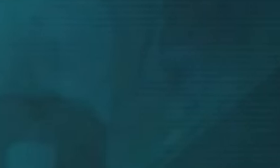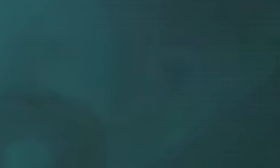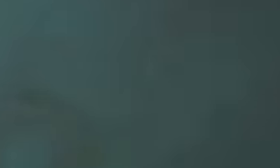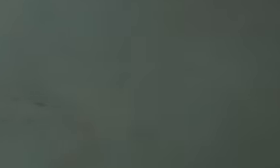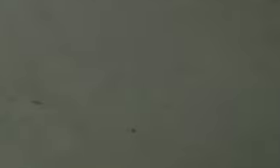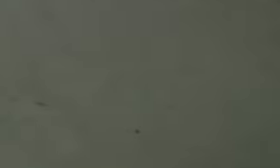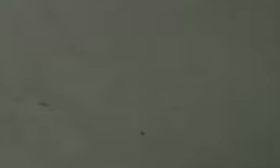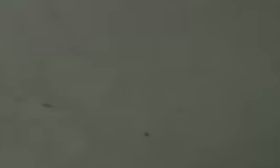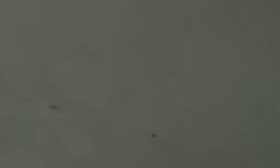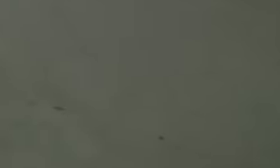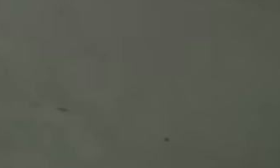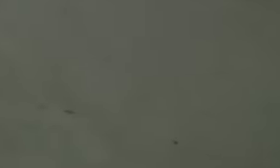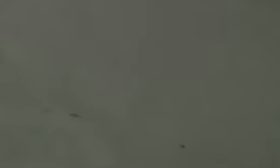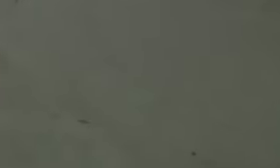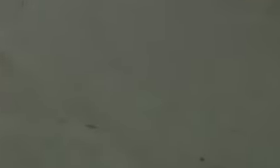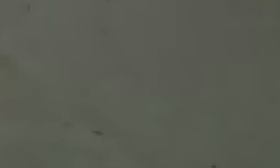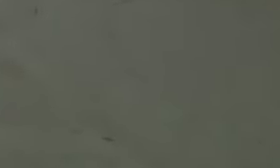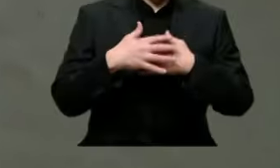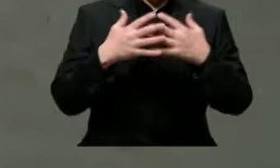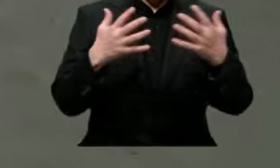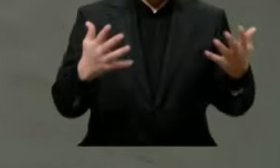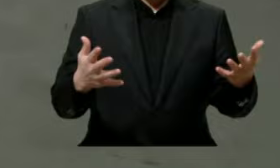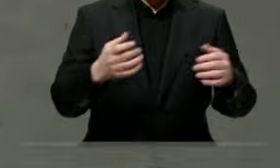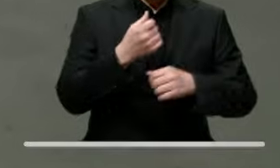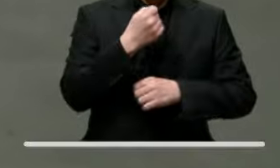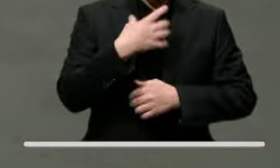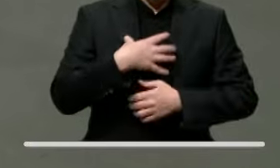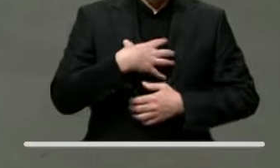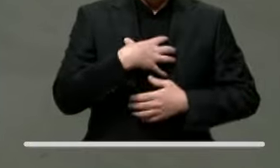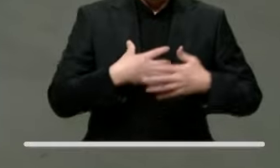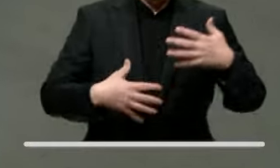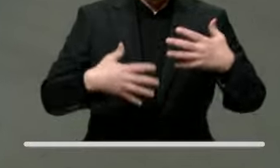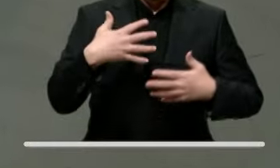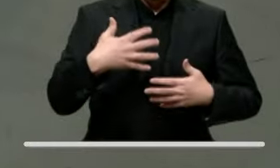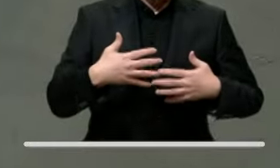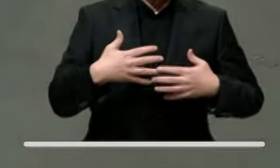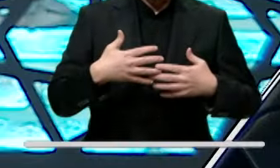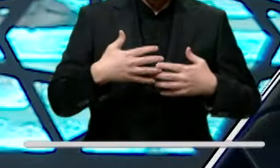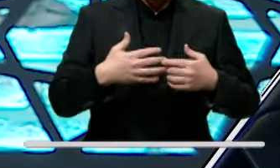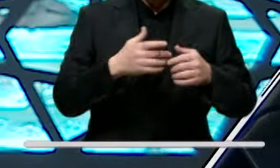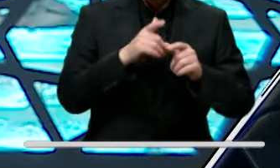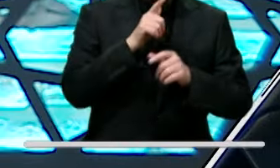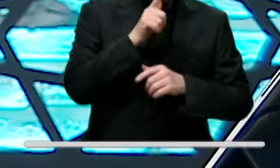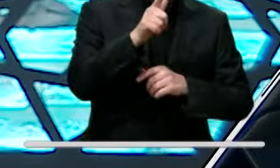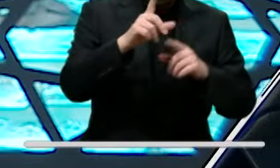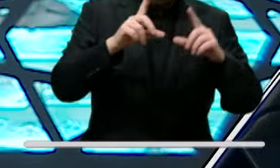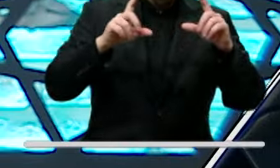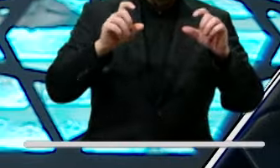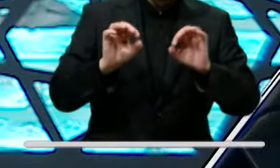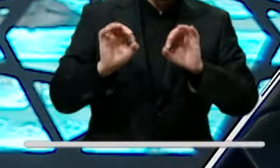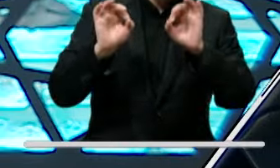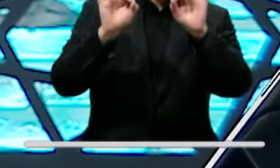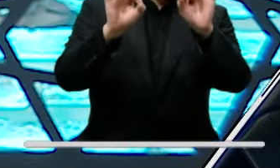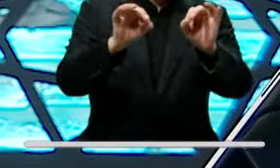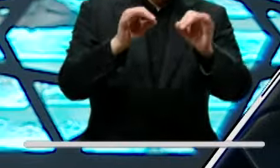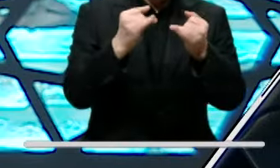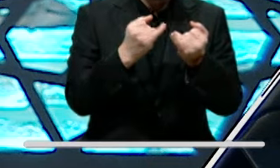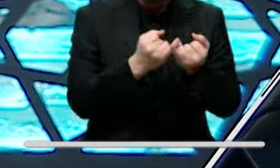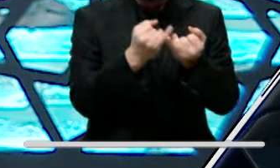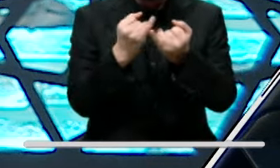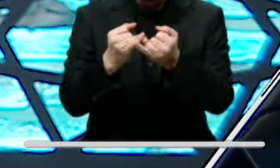farzdır. Efendim hayırlı akşamlar diliyoruz. Ankara'dan Diyanet Televizyonu stüdyolarından sesimizin, görüntümüzün ulaştığı bütün